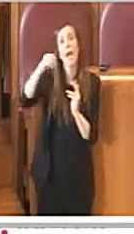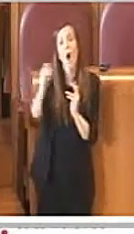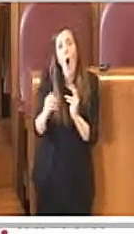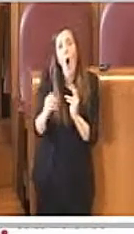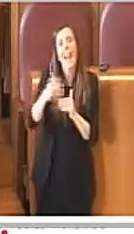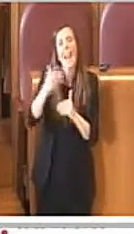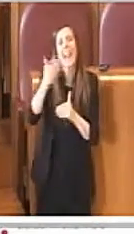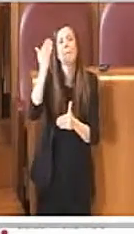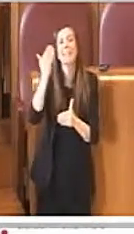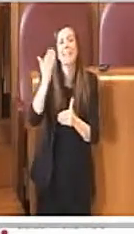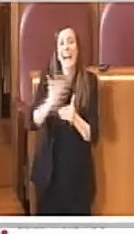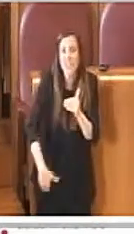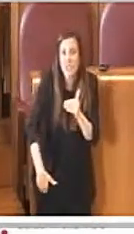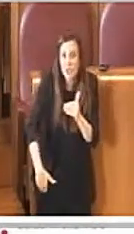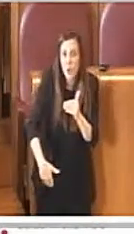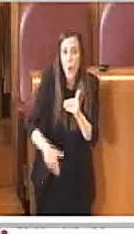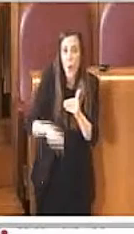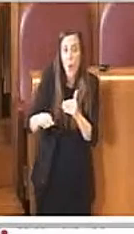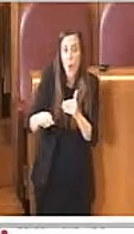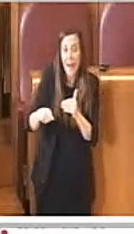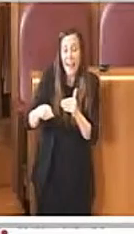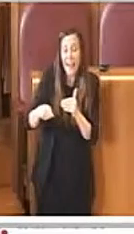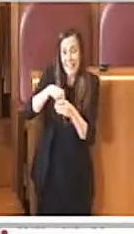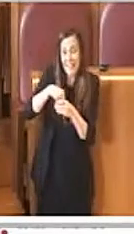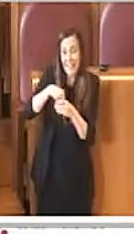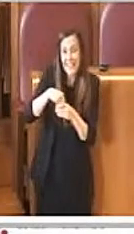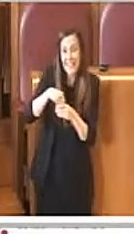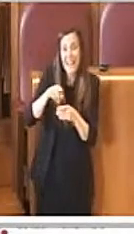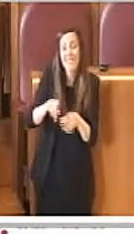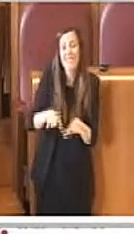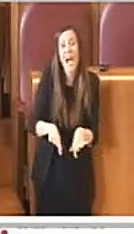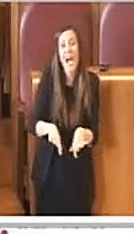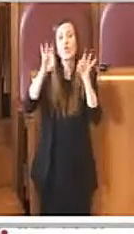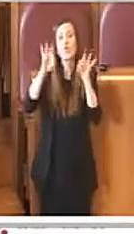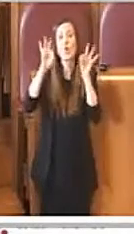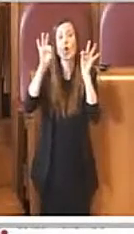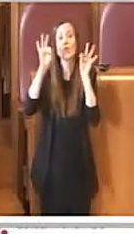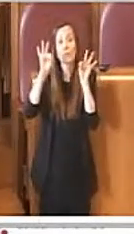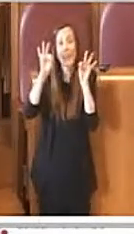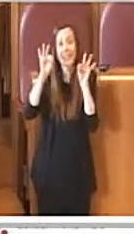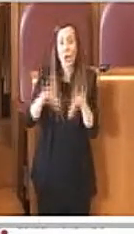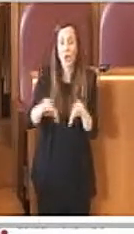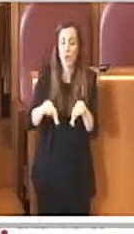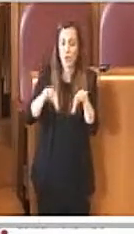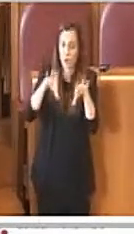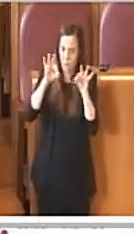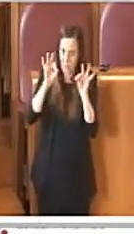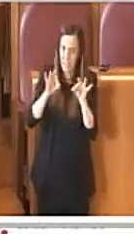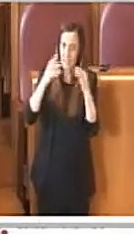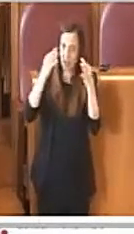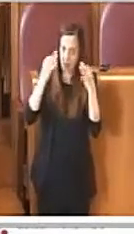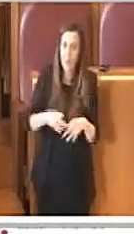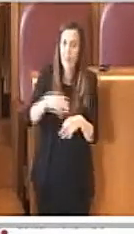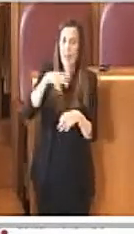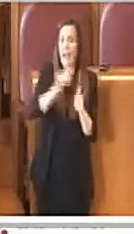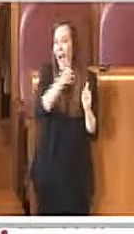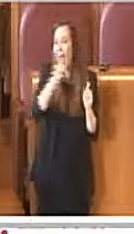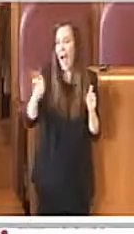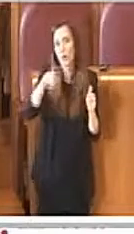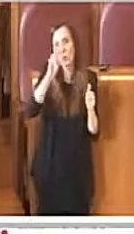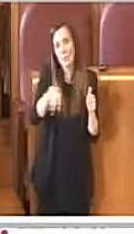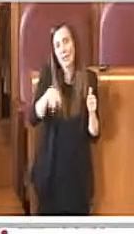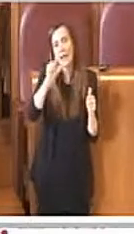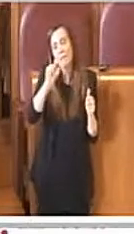le limitazioni per i PMO dati, verranno sospese sicuramente nel 2020 e